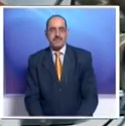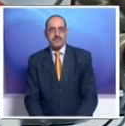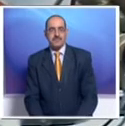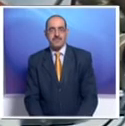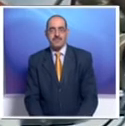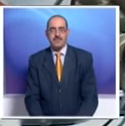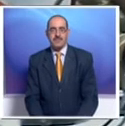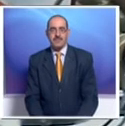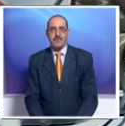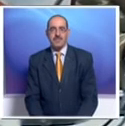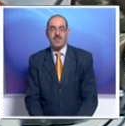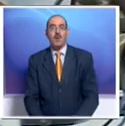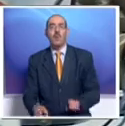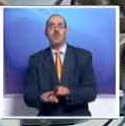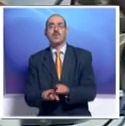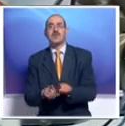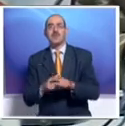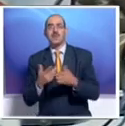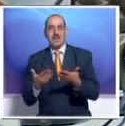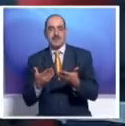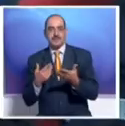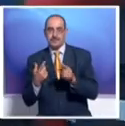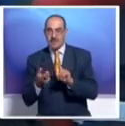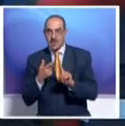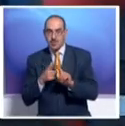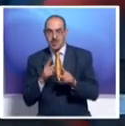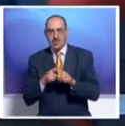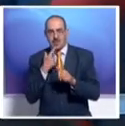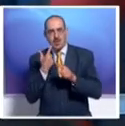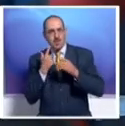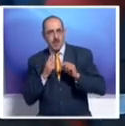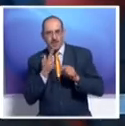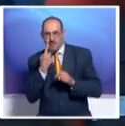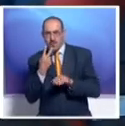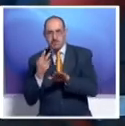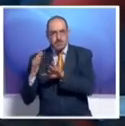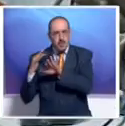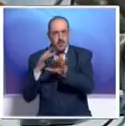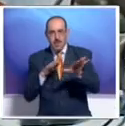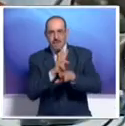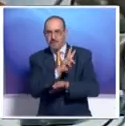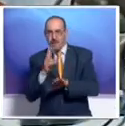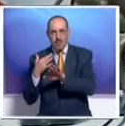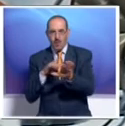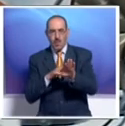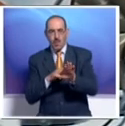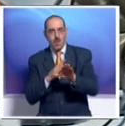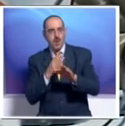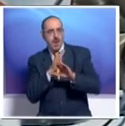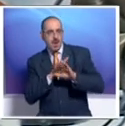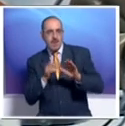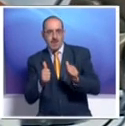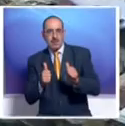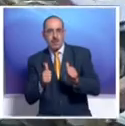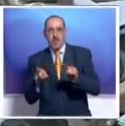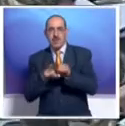التي لم يعجبها الطابع السلمي المسيرات. فالجزائر في أيد